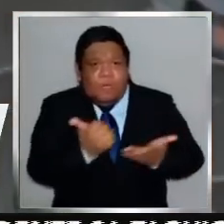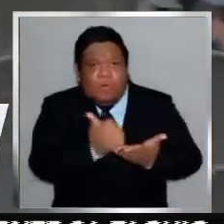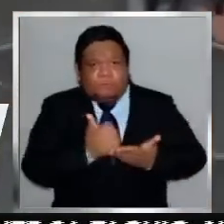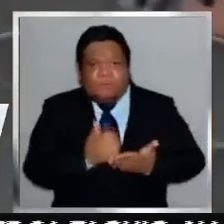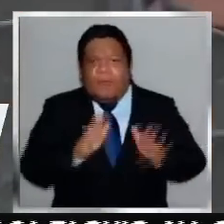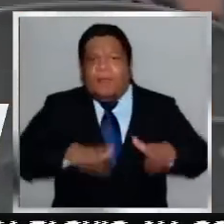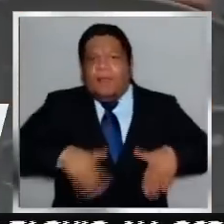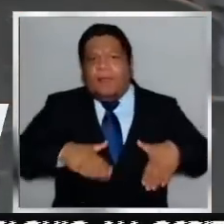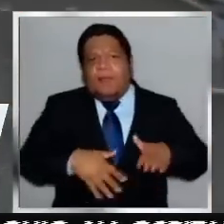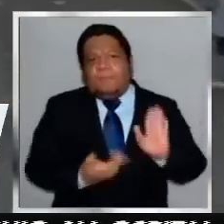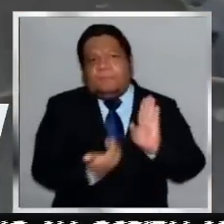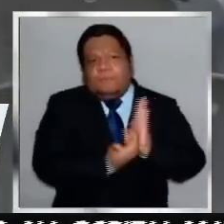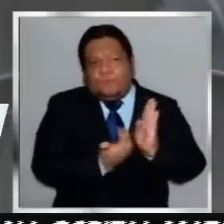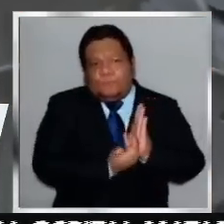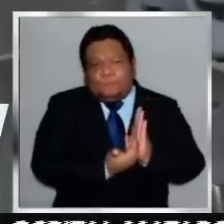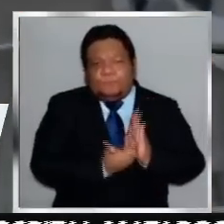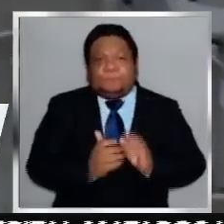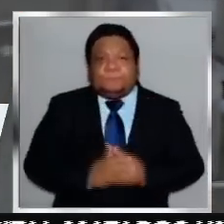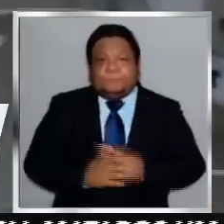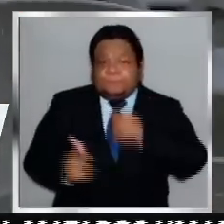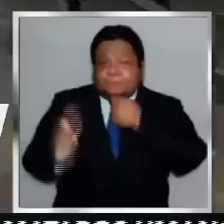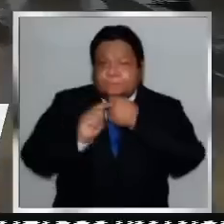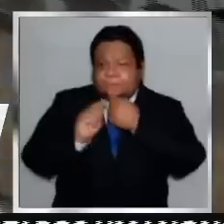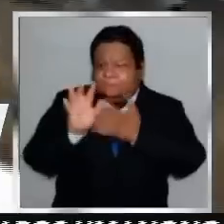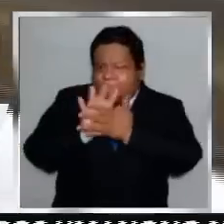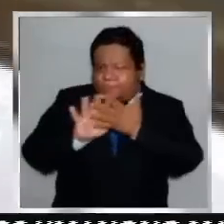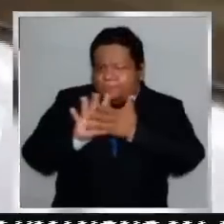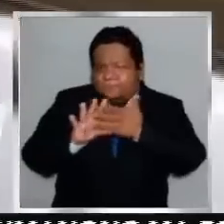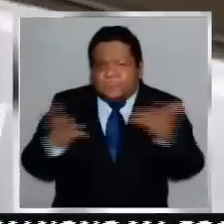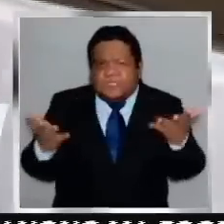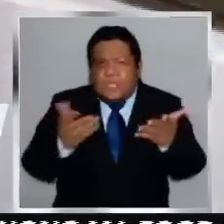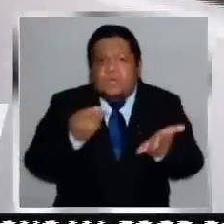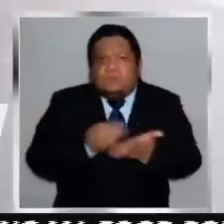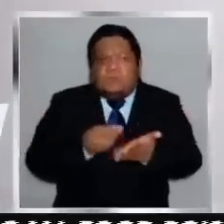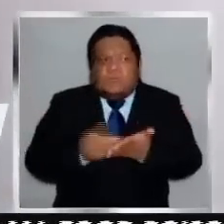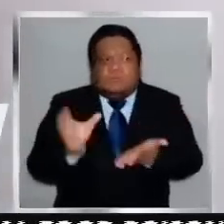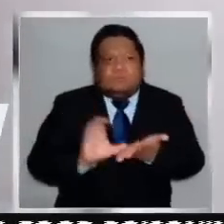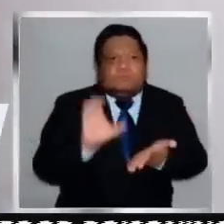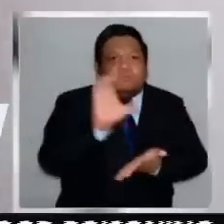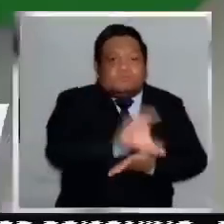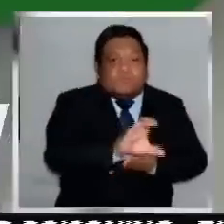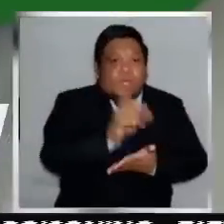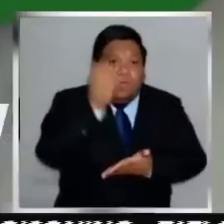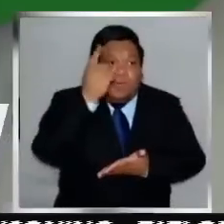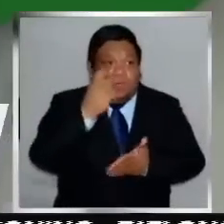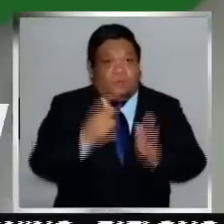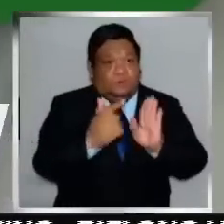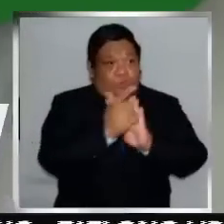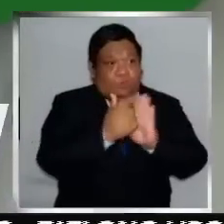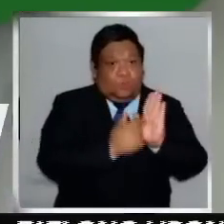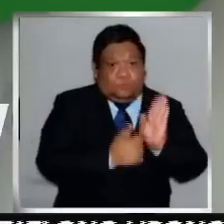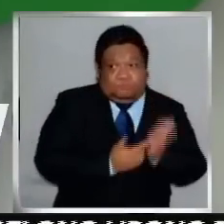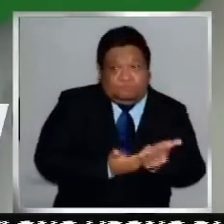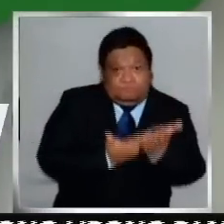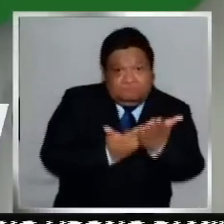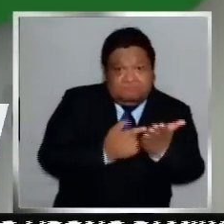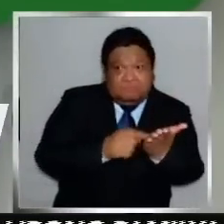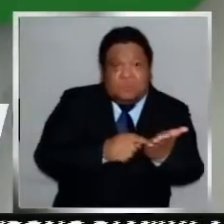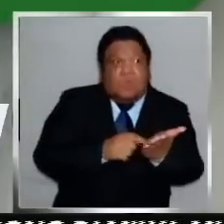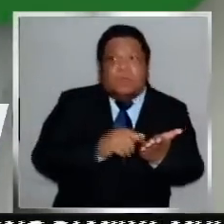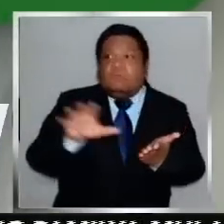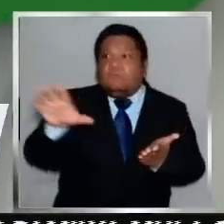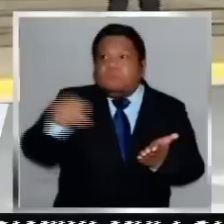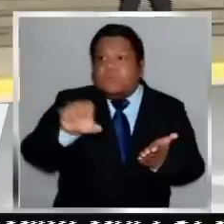may kalituhan din umano kung saan kukunin ang pondo dahil kahit na malinaw sa probisyon ng panukalang batas na hindi ito kukunin mula sa SSS